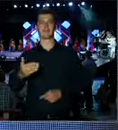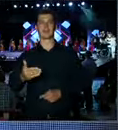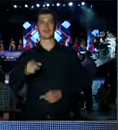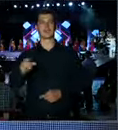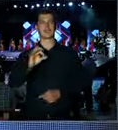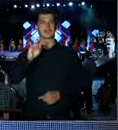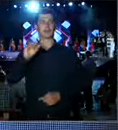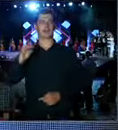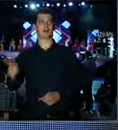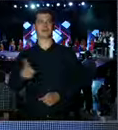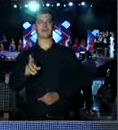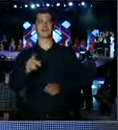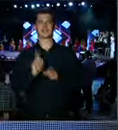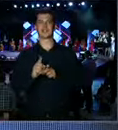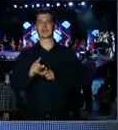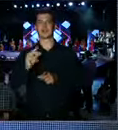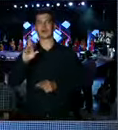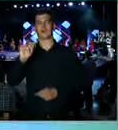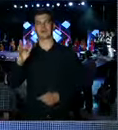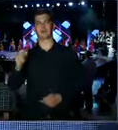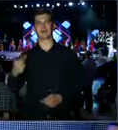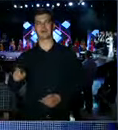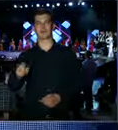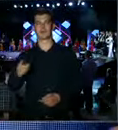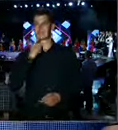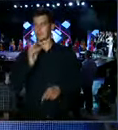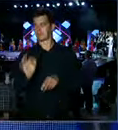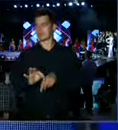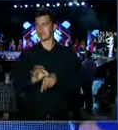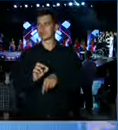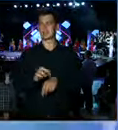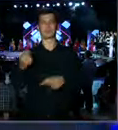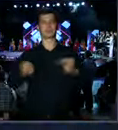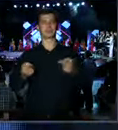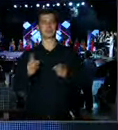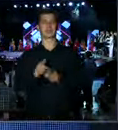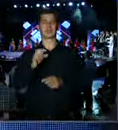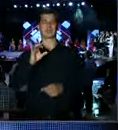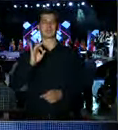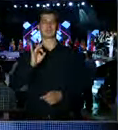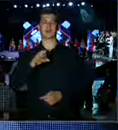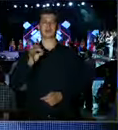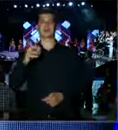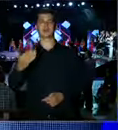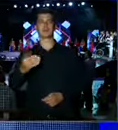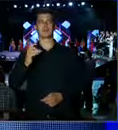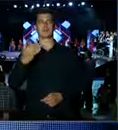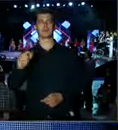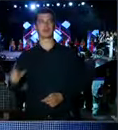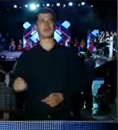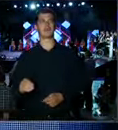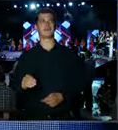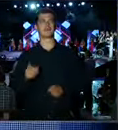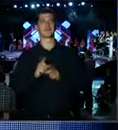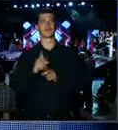Striker, Profemet Medycyna Estetyczna, GTM Mobil, Akademia Berendowicz i